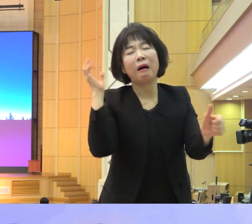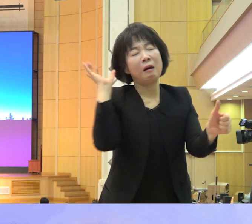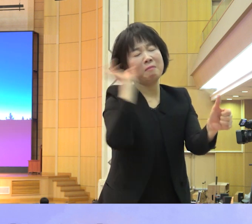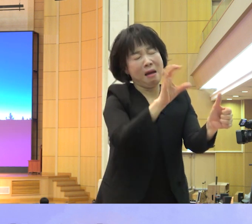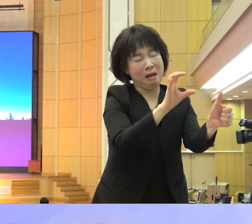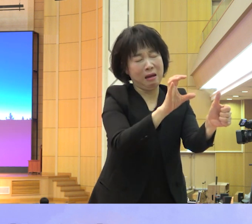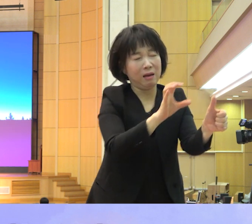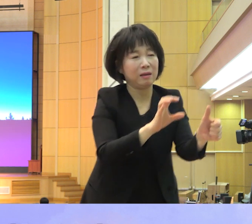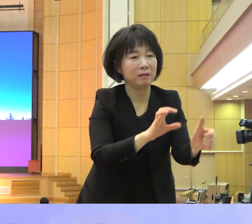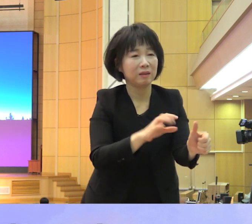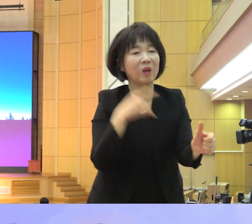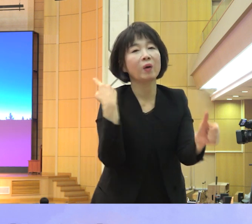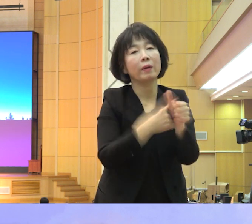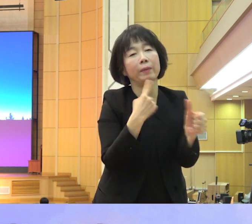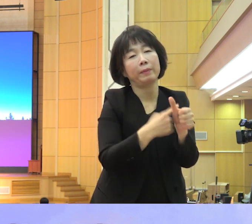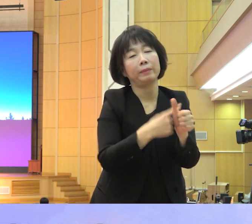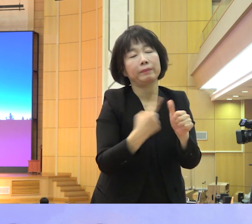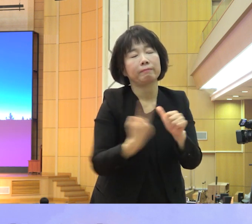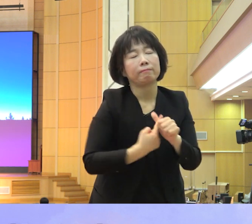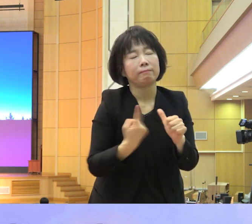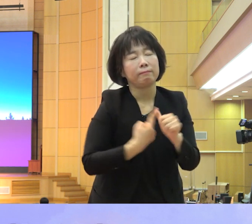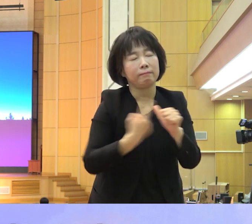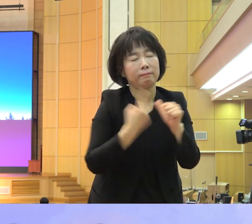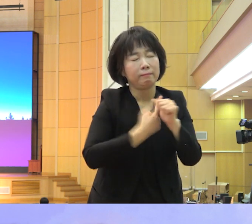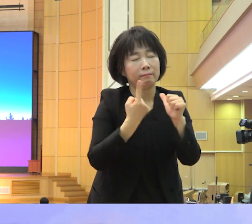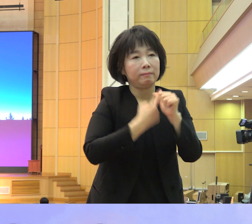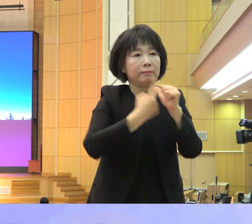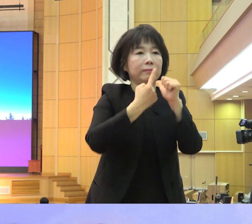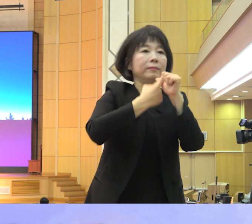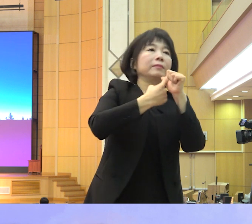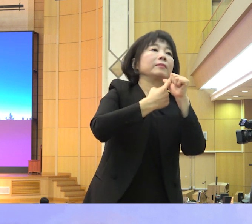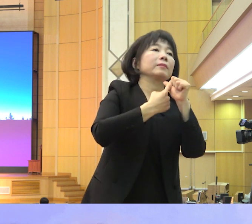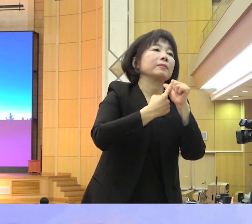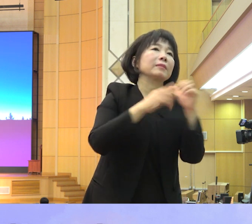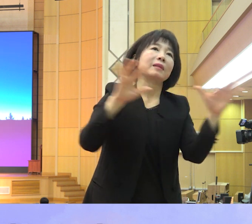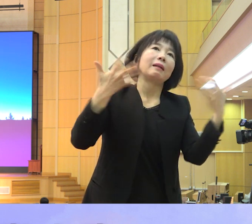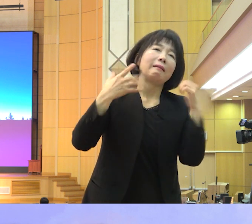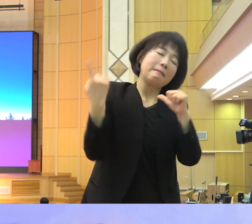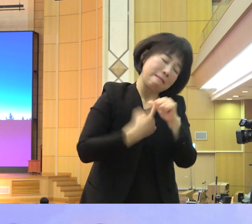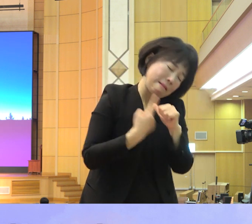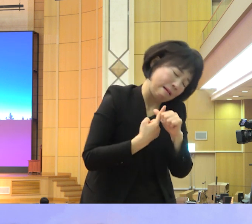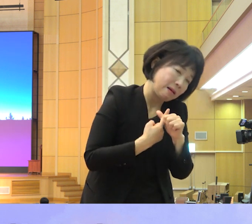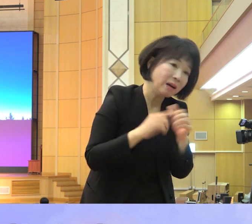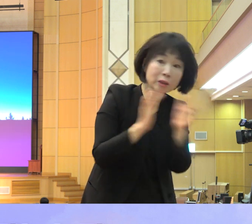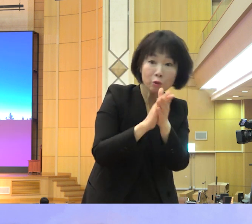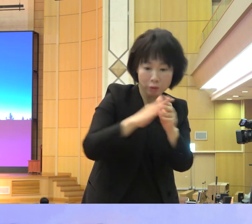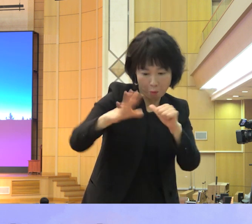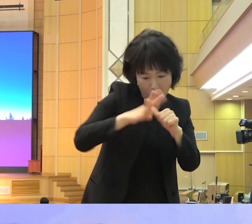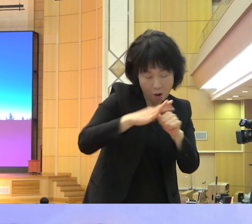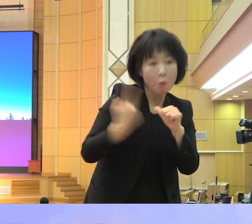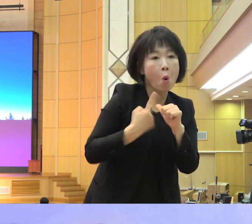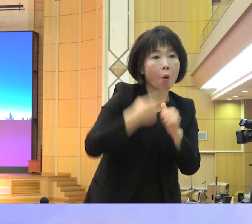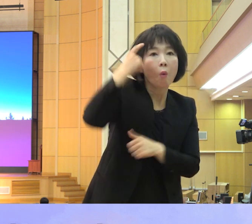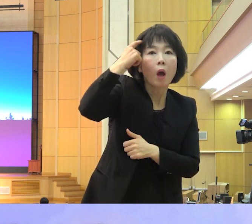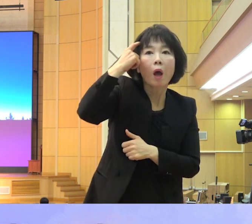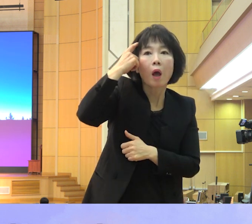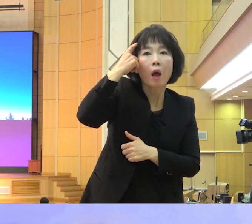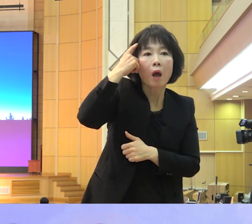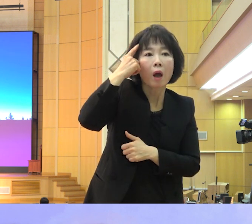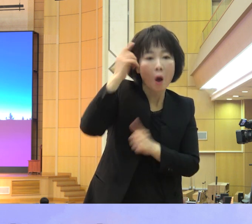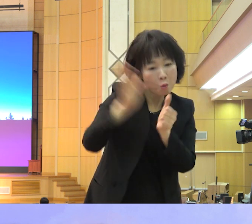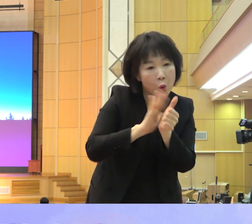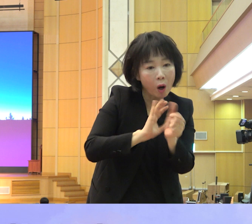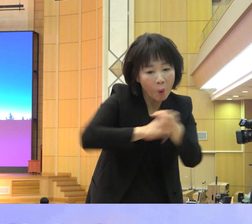것입니다. 아마 그 정도 됐으면 극단적 선택을 해서 자기 인생을 포기했을 터인데,